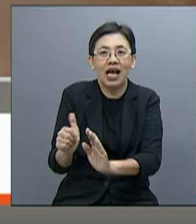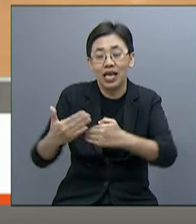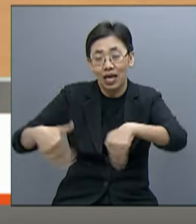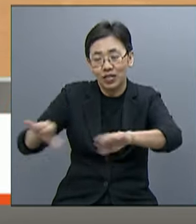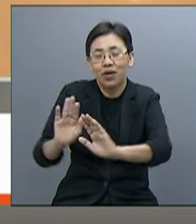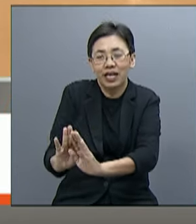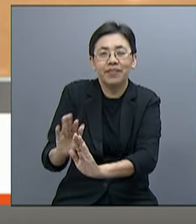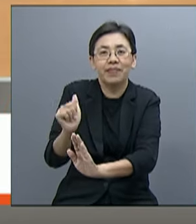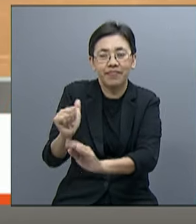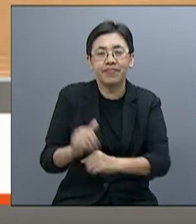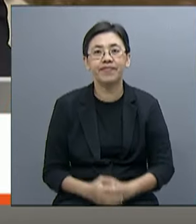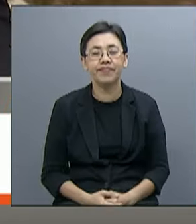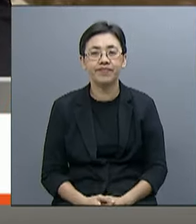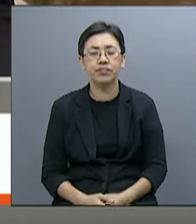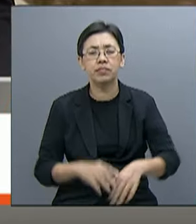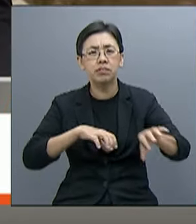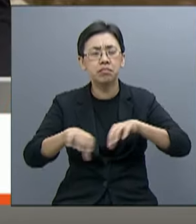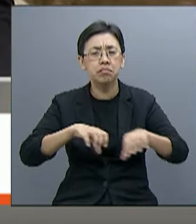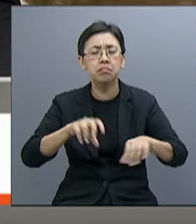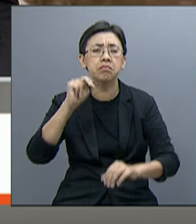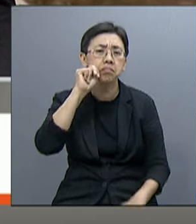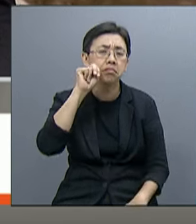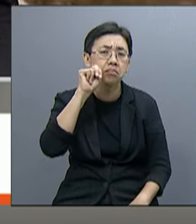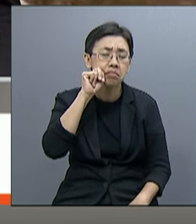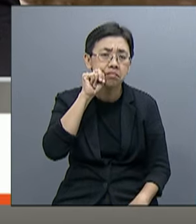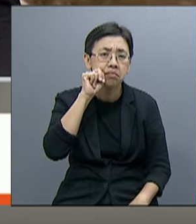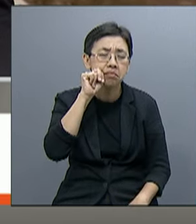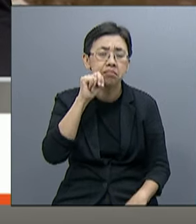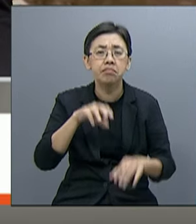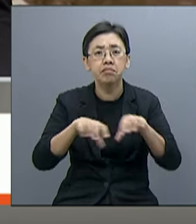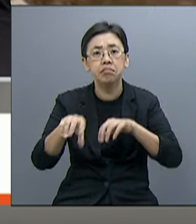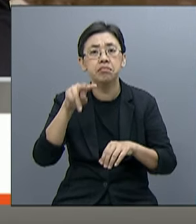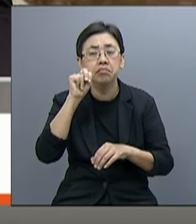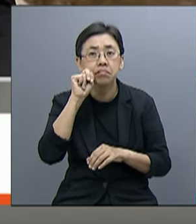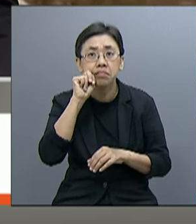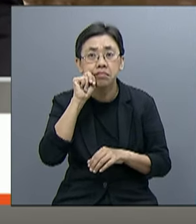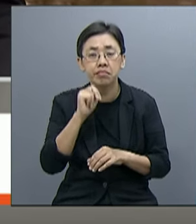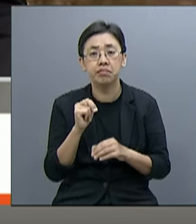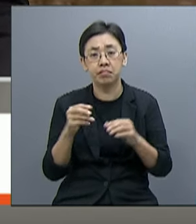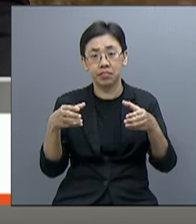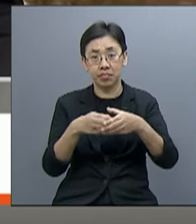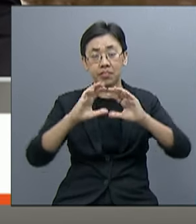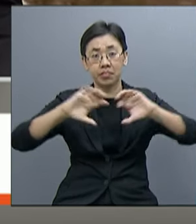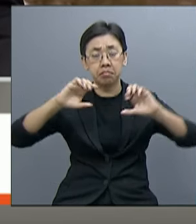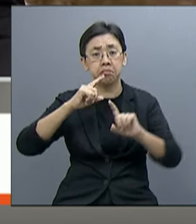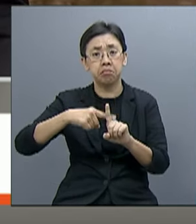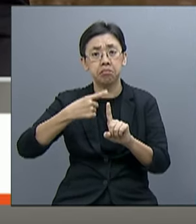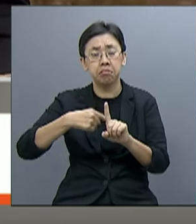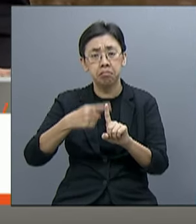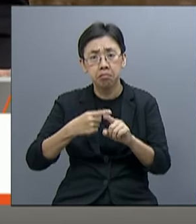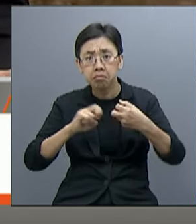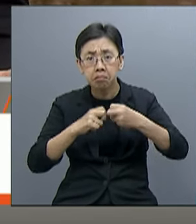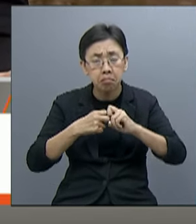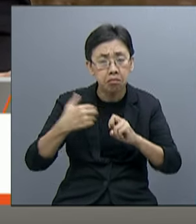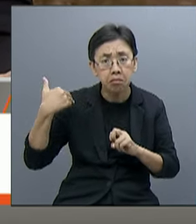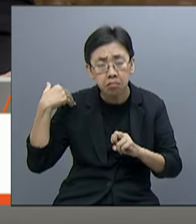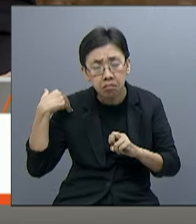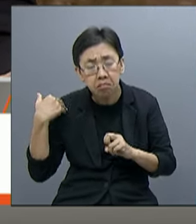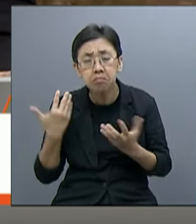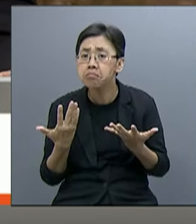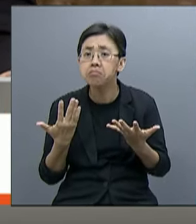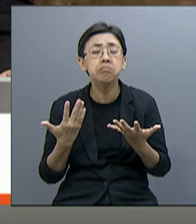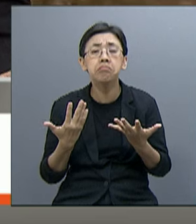ที่นะคะการบริหารจัดการในลักษณะช่วงที่ยังเป็นครม.รักษาการอยู่แบบนี้โอเคมีปัญหาอะไรไหมคะหรือว่าทุ